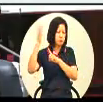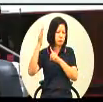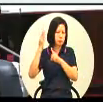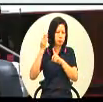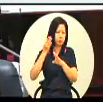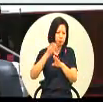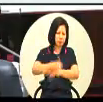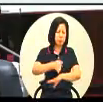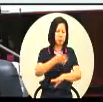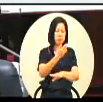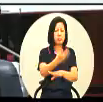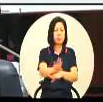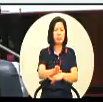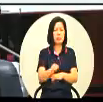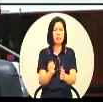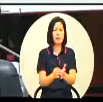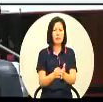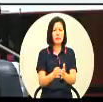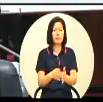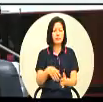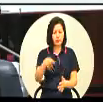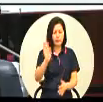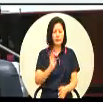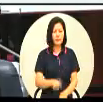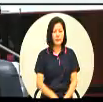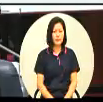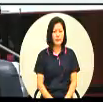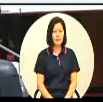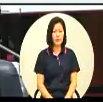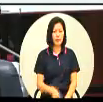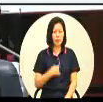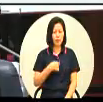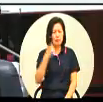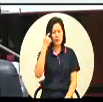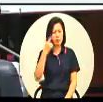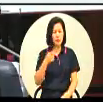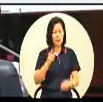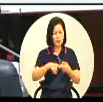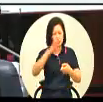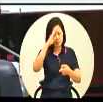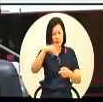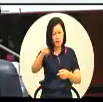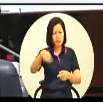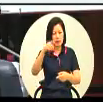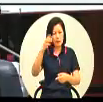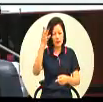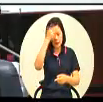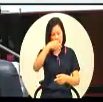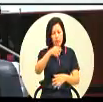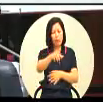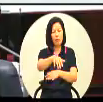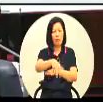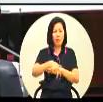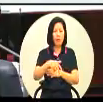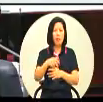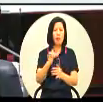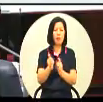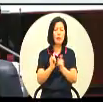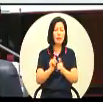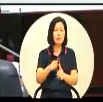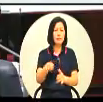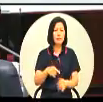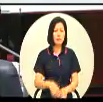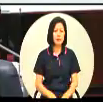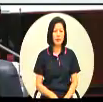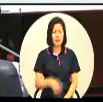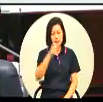市长含一挂市议员嘛，感觉真对不起这个老农，因为台中市伊嘛是呼吁财政部能够